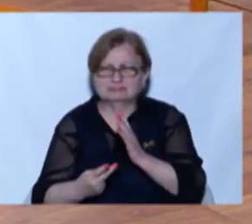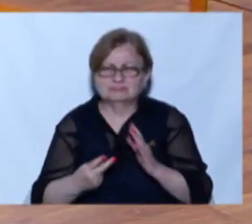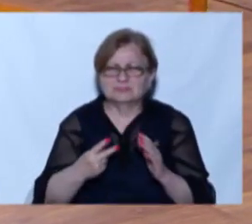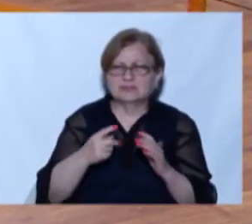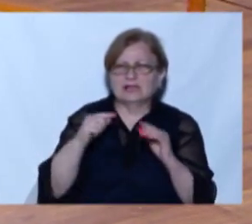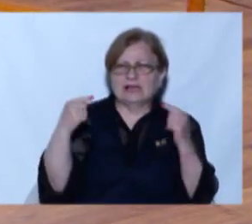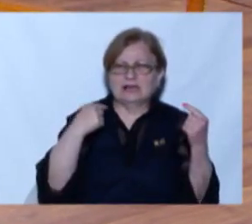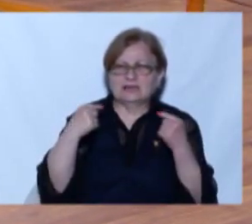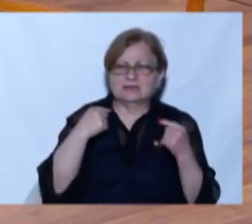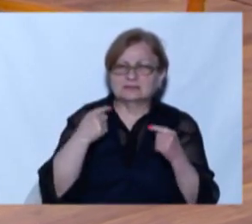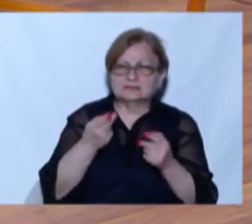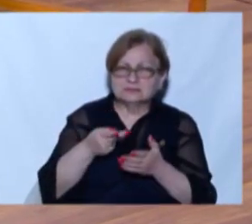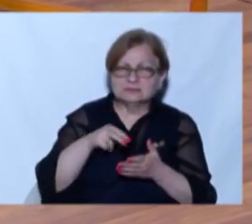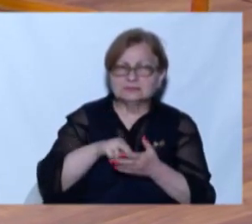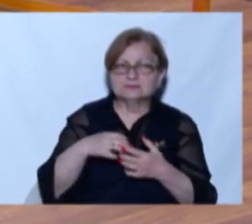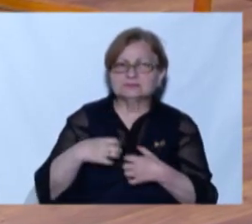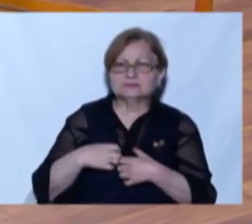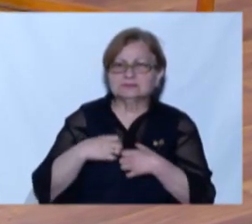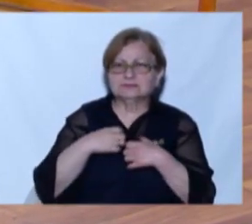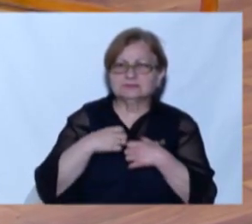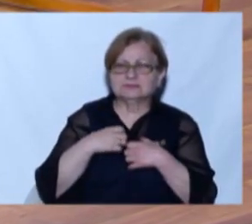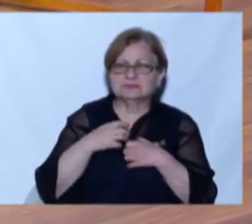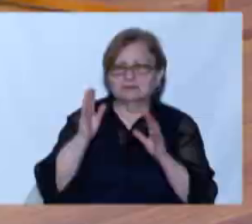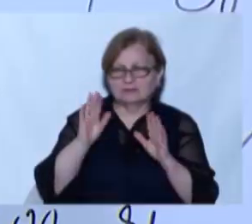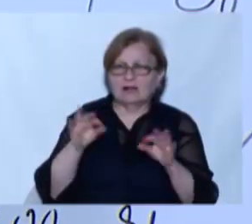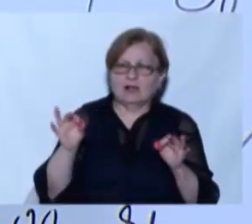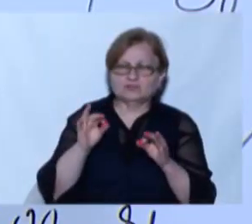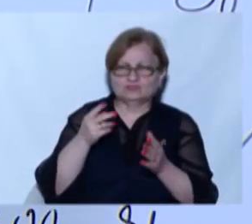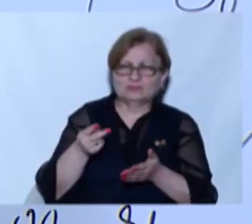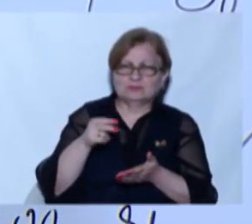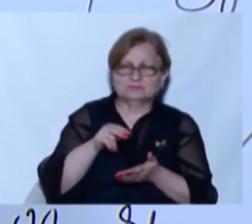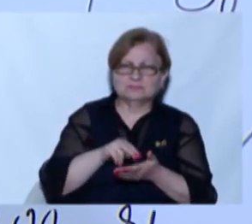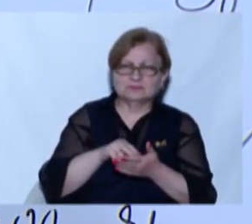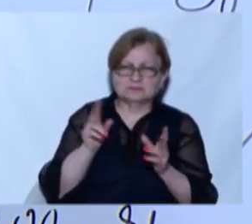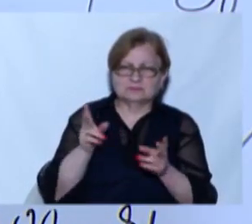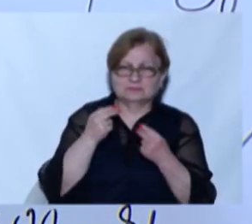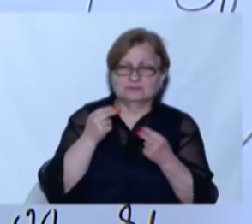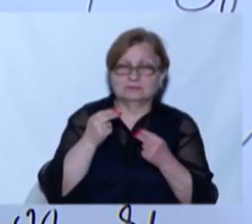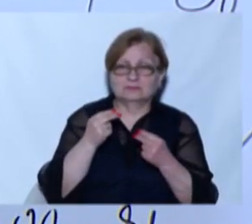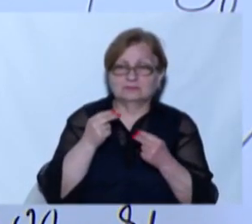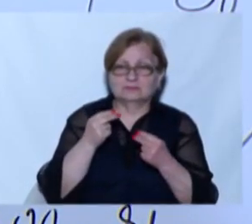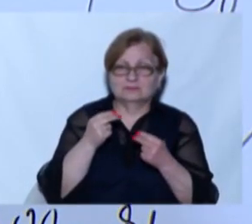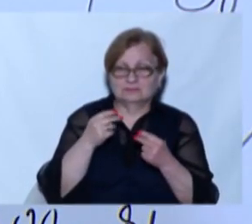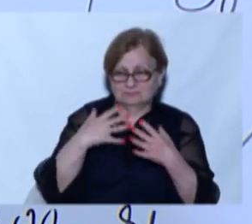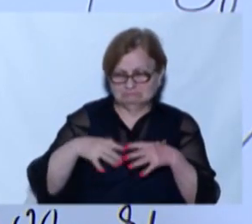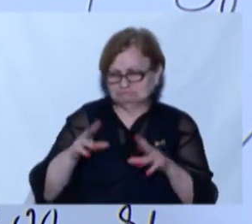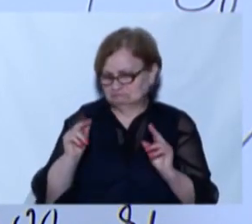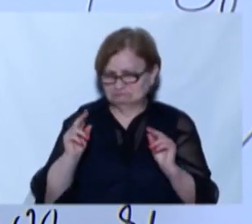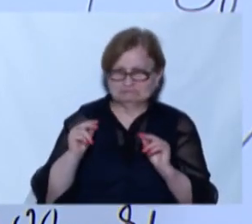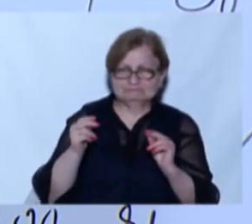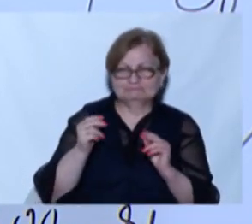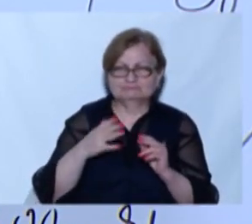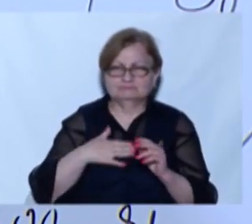მაშიშმა გამიარა ფეხებში წამოდგომას ვერ ვახერხებდი, მაგრამ ავდექი ჩემდა გასაოცრად. და არც არაფერი მქონდა